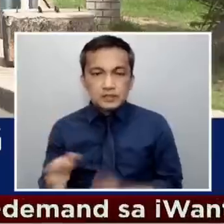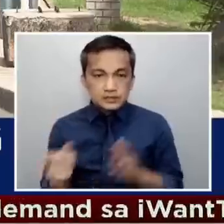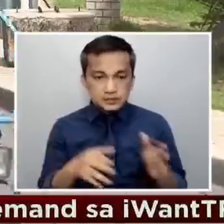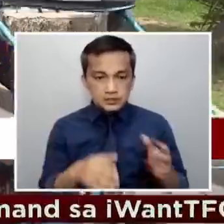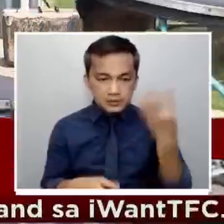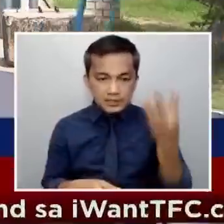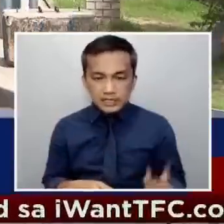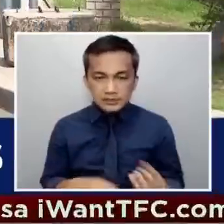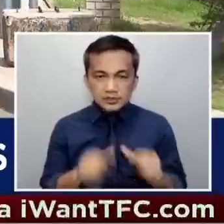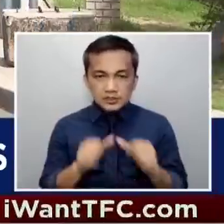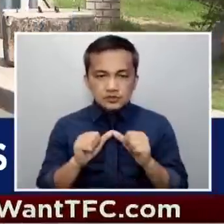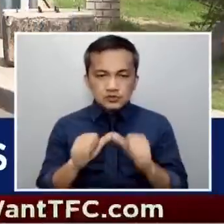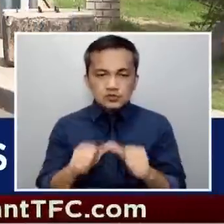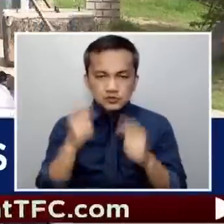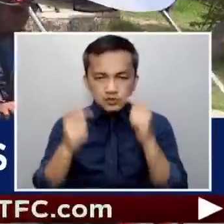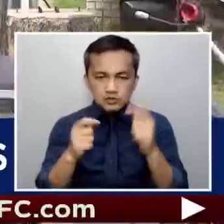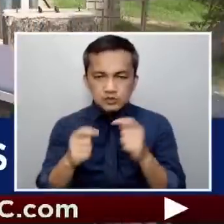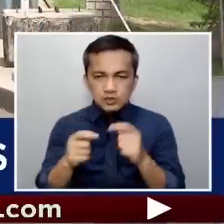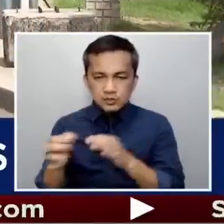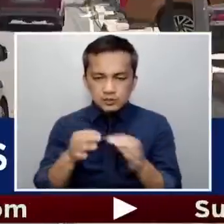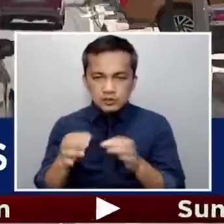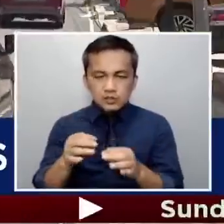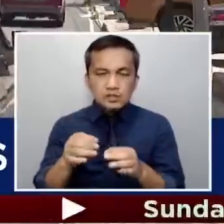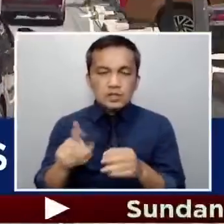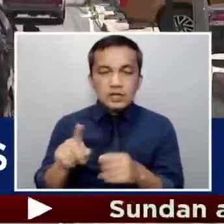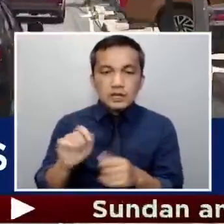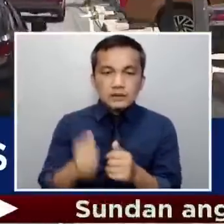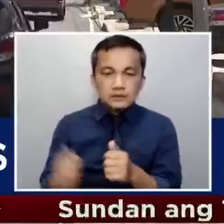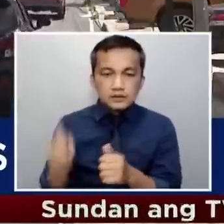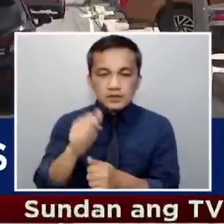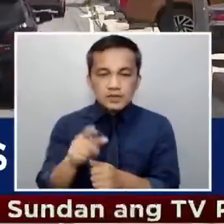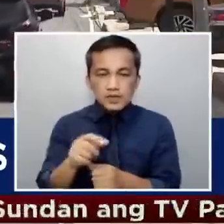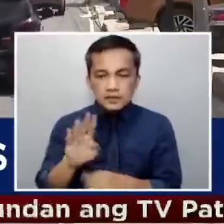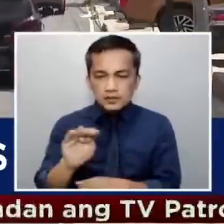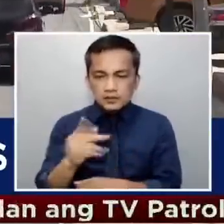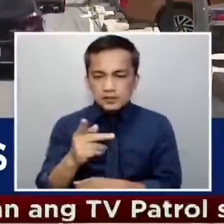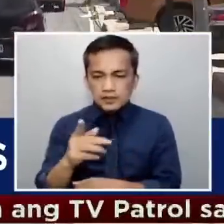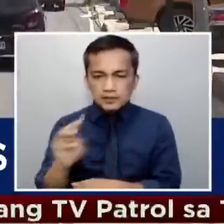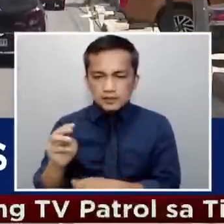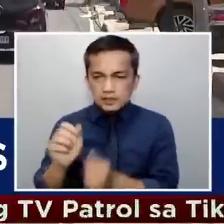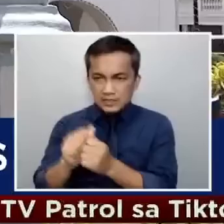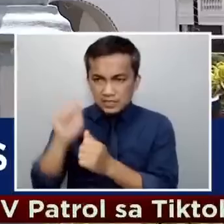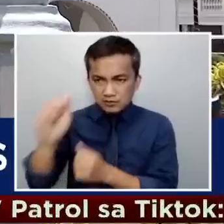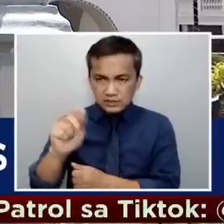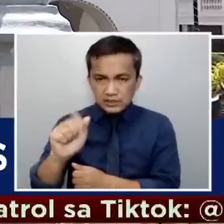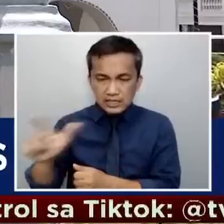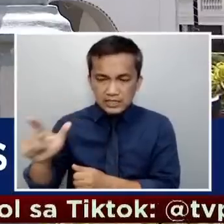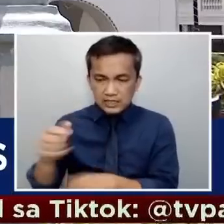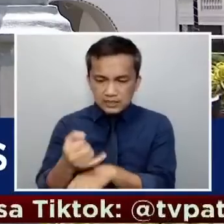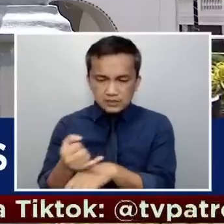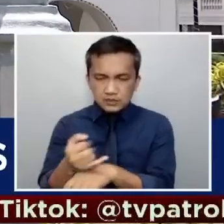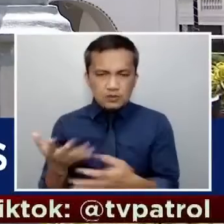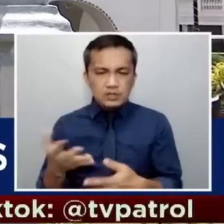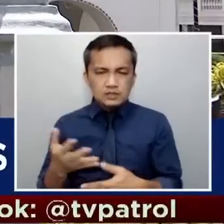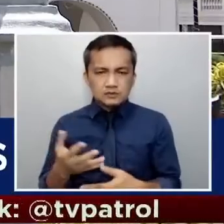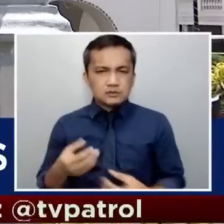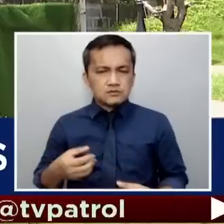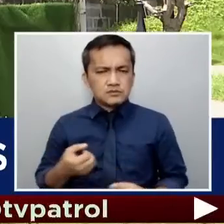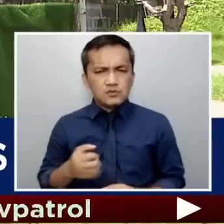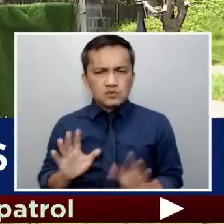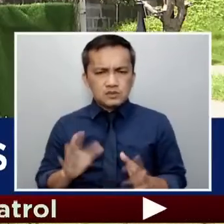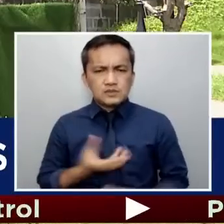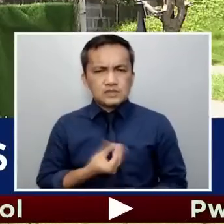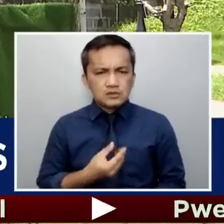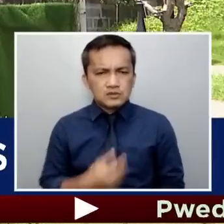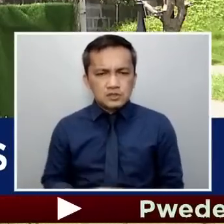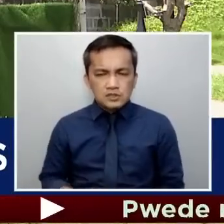Paglilinaw ni Taal Mayor Pong Mercado, 14 na kilometro ang layo nila sa Taal Volcano Island kaya't walang dapat ikatakot. Bukod sa